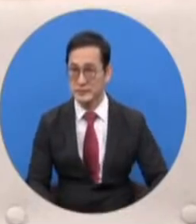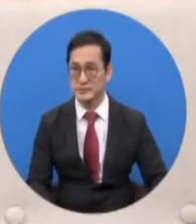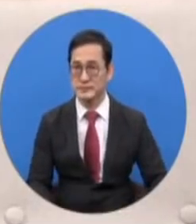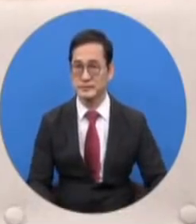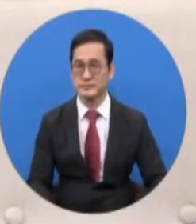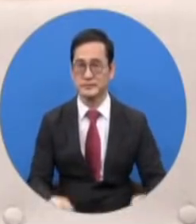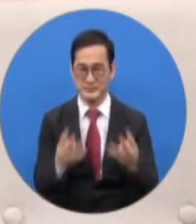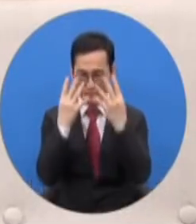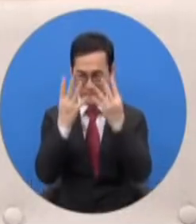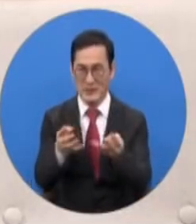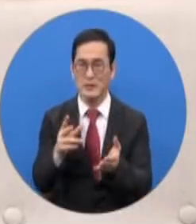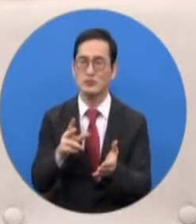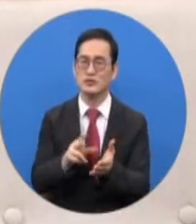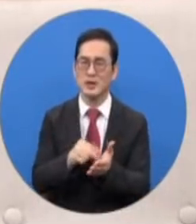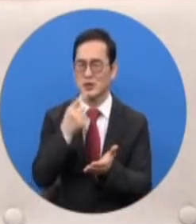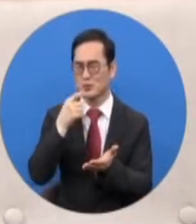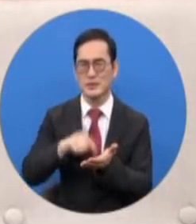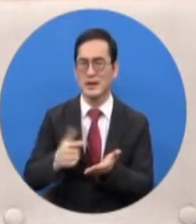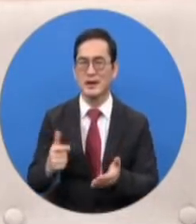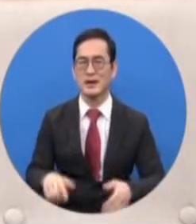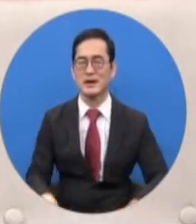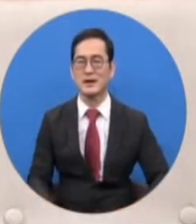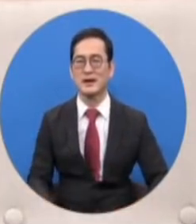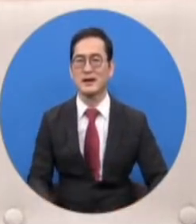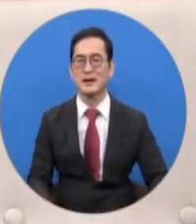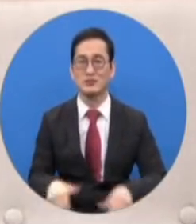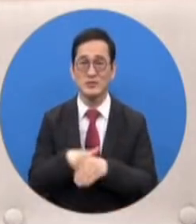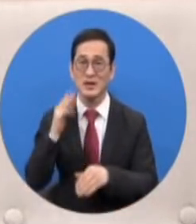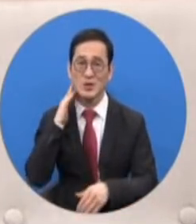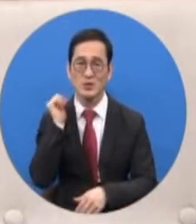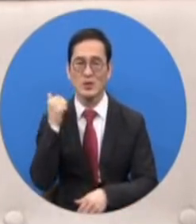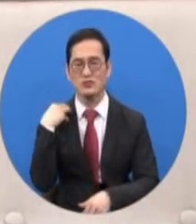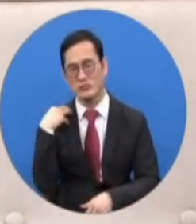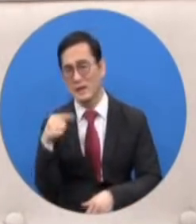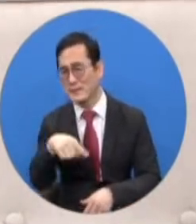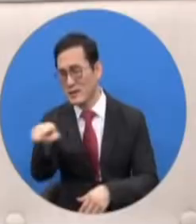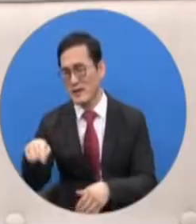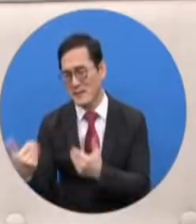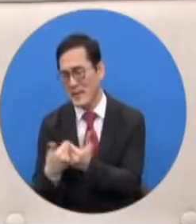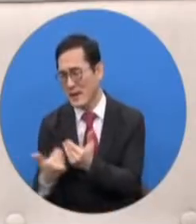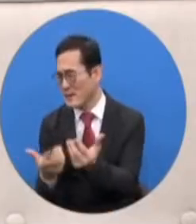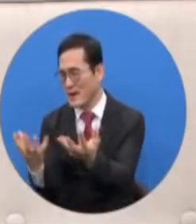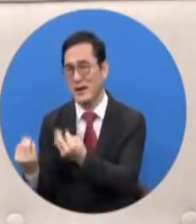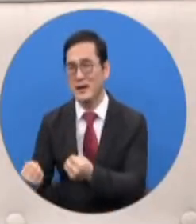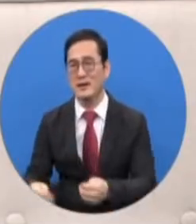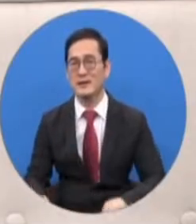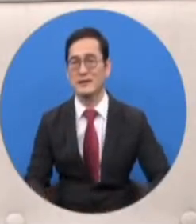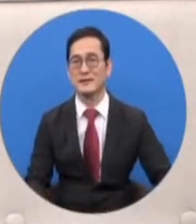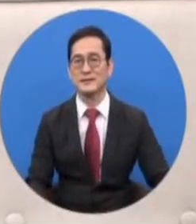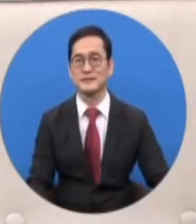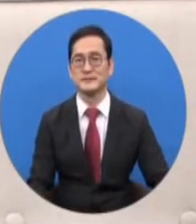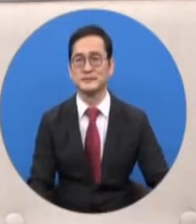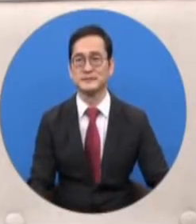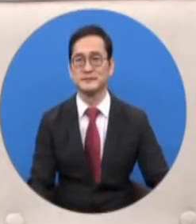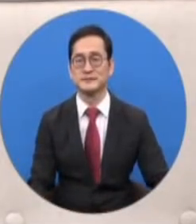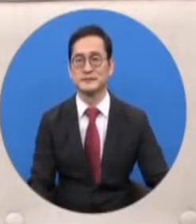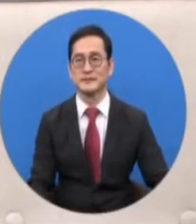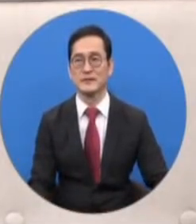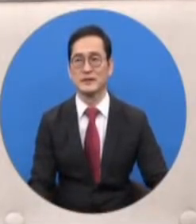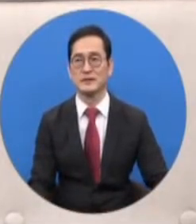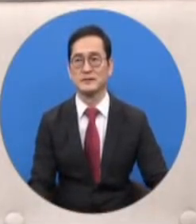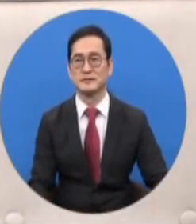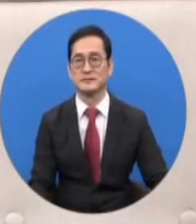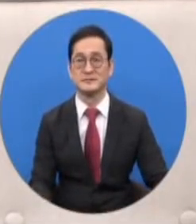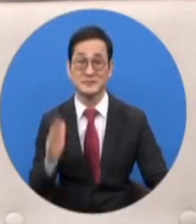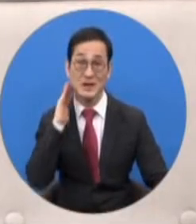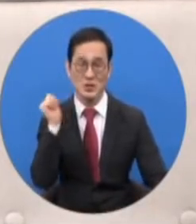같습니다. 문재인 대통령이 섣불리 사면을 감행하기가 여간 어렵지 않을 것으로 보이는데 그 이유는 사면 자체가 대통령의 고유